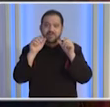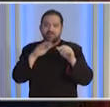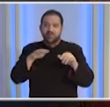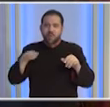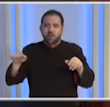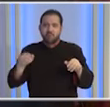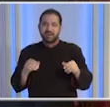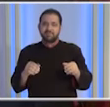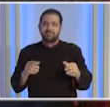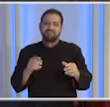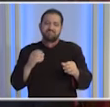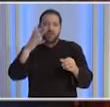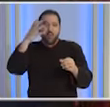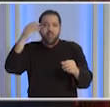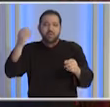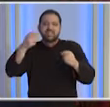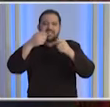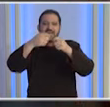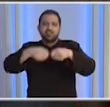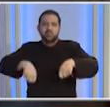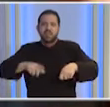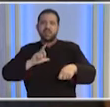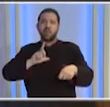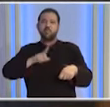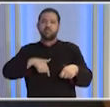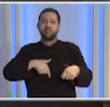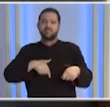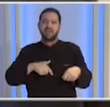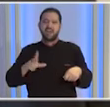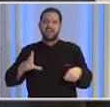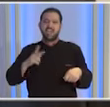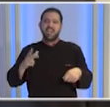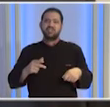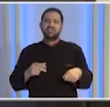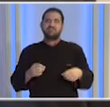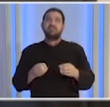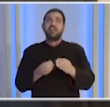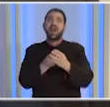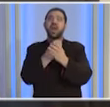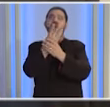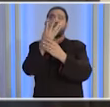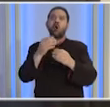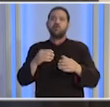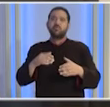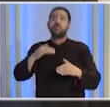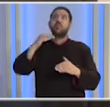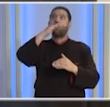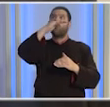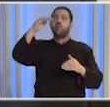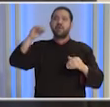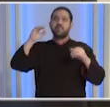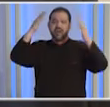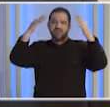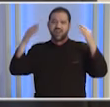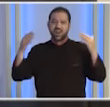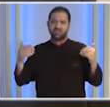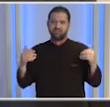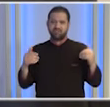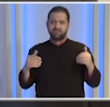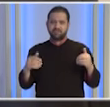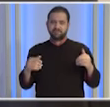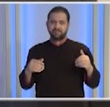brațe, uiți de tot, ți se ia tot. Ești culmea fericirii, știi? O să zic că viața, fericirea asta care